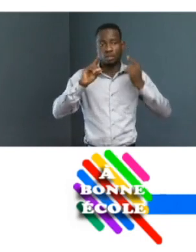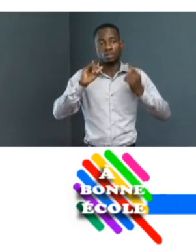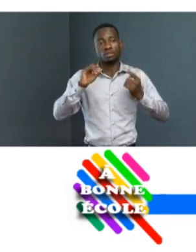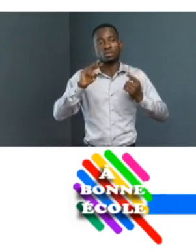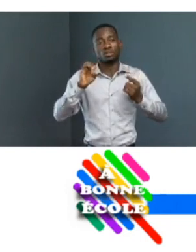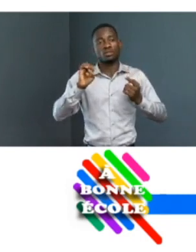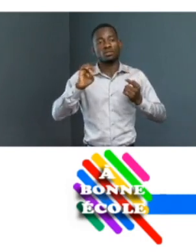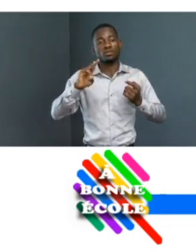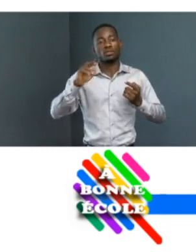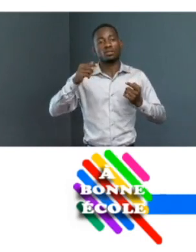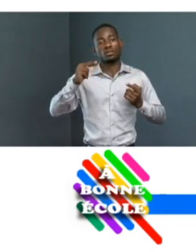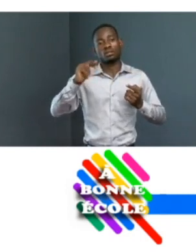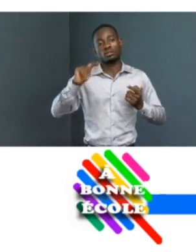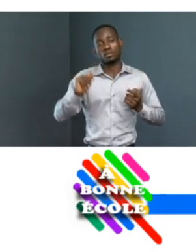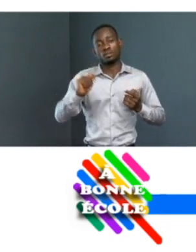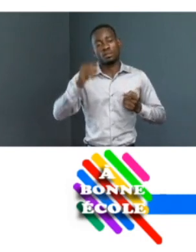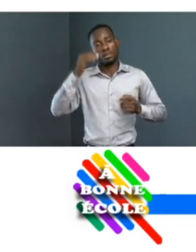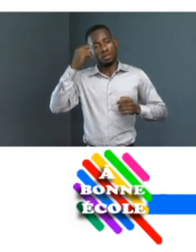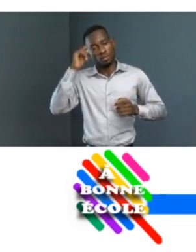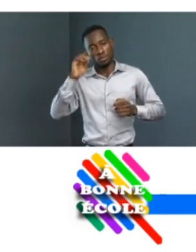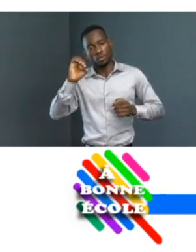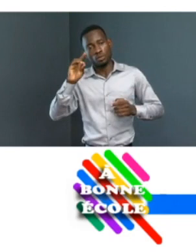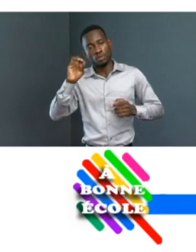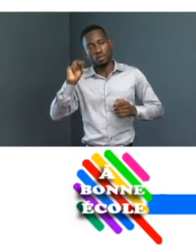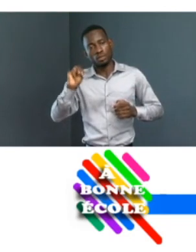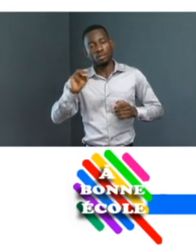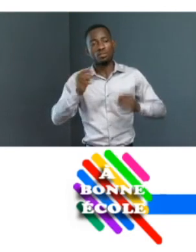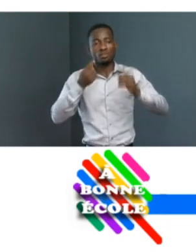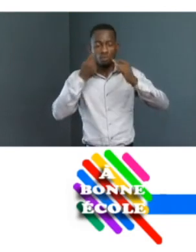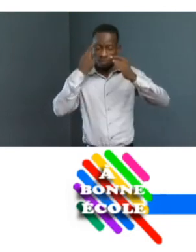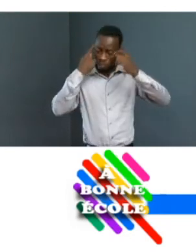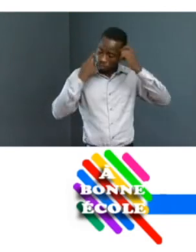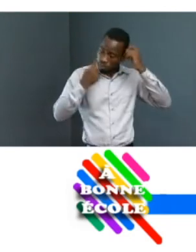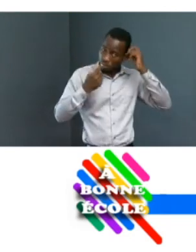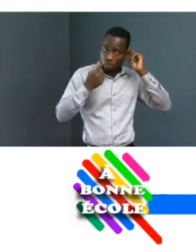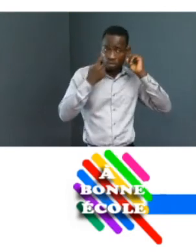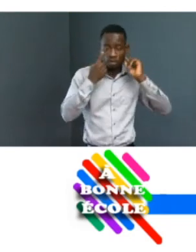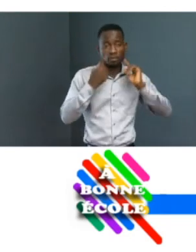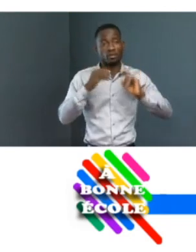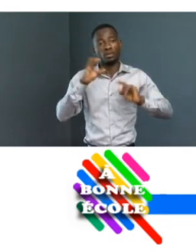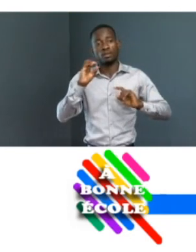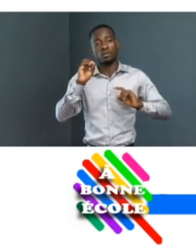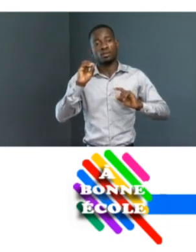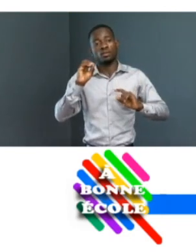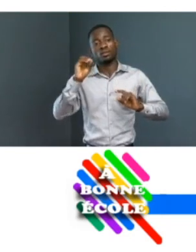Et pour Edem qui est hypermétrope, le port des verres